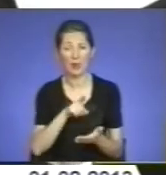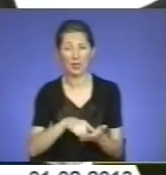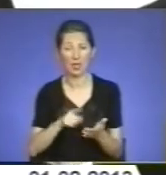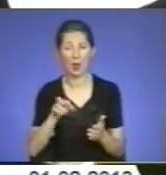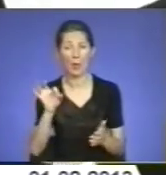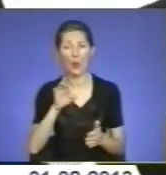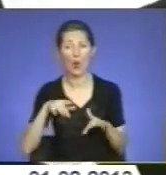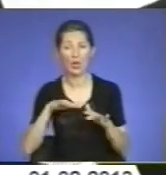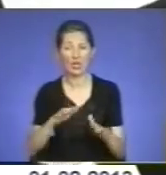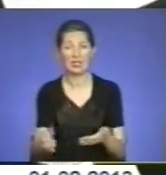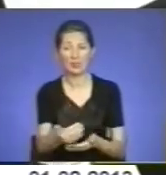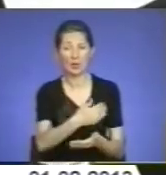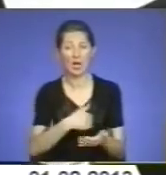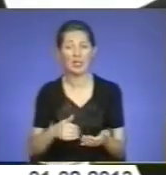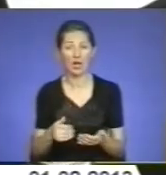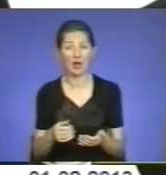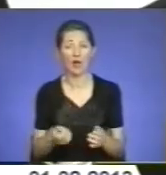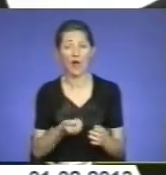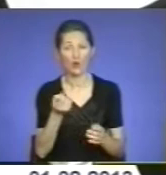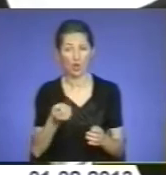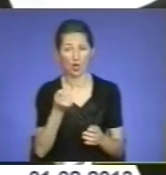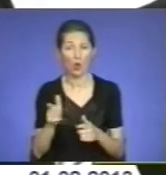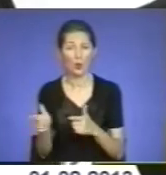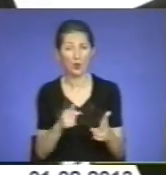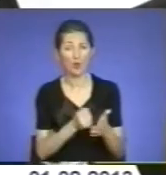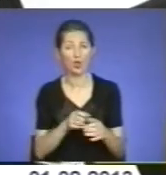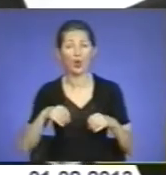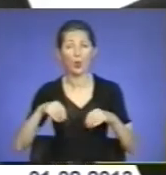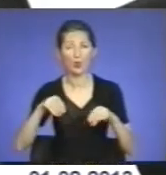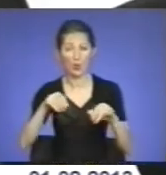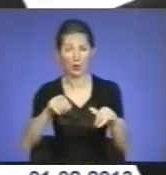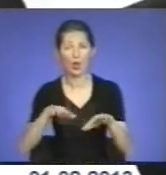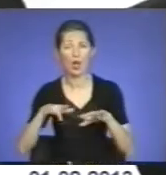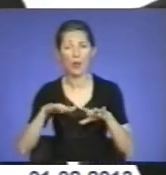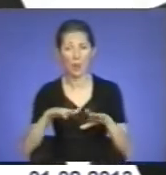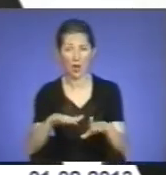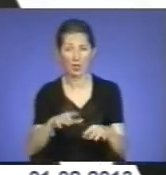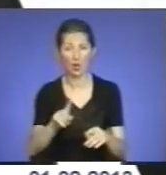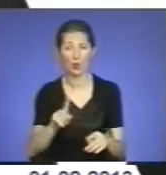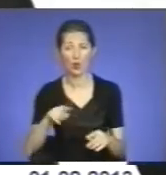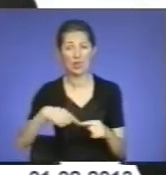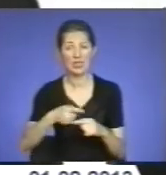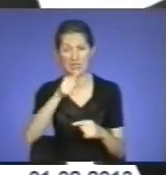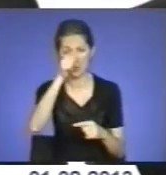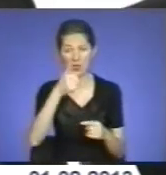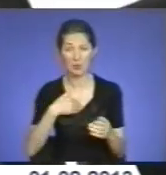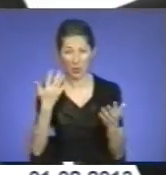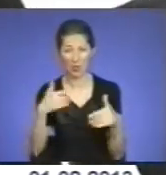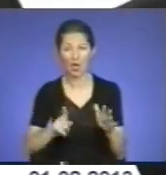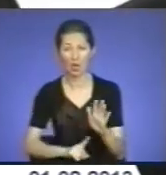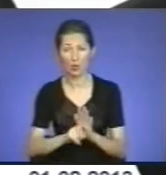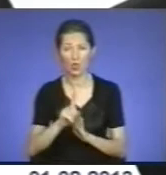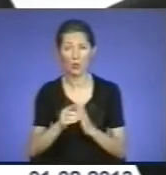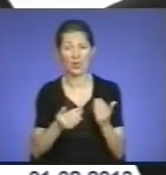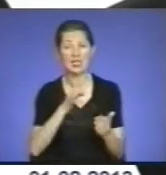збирання врожаю і підготовка до посівної компанії, тому що через місяць ми вже розпочнемо,